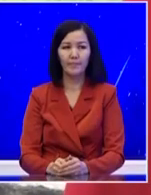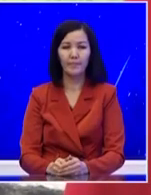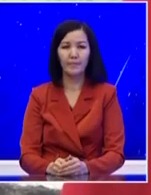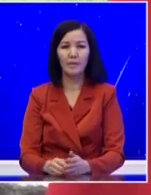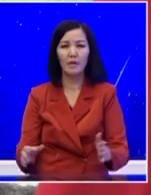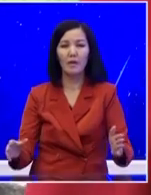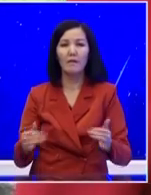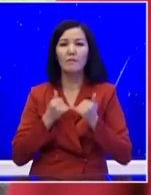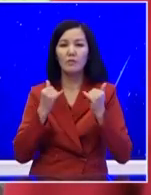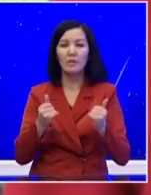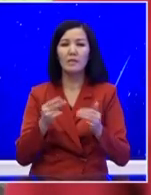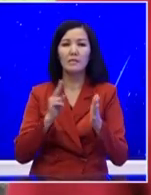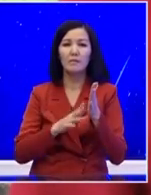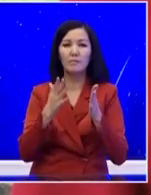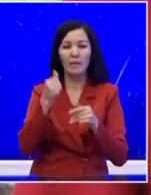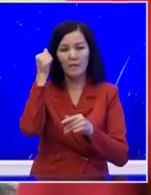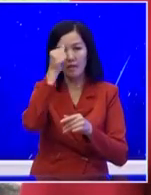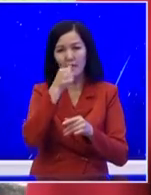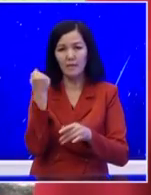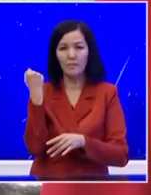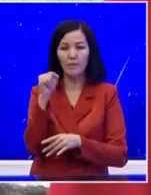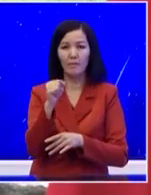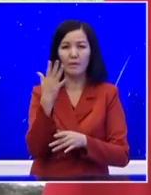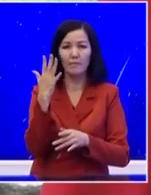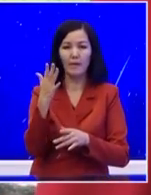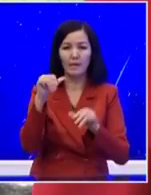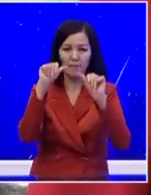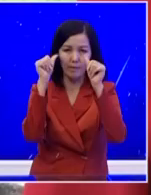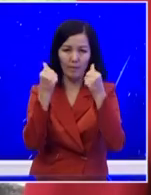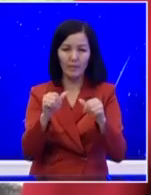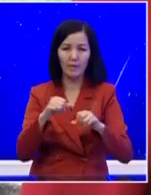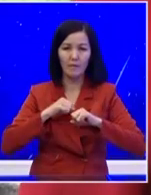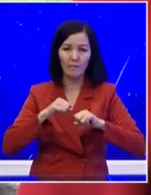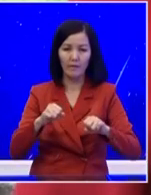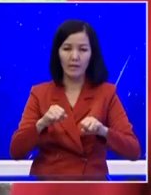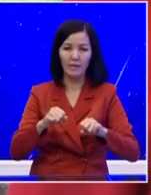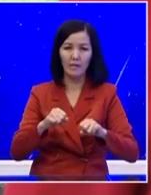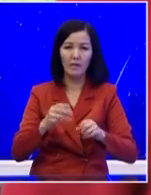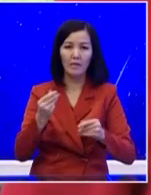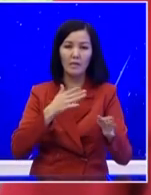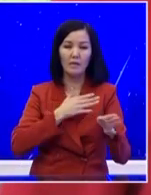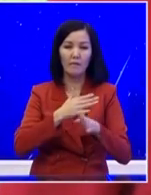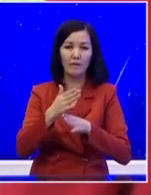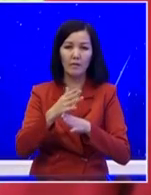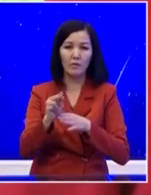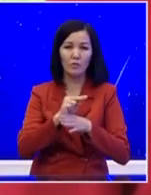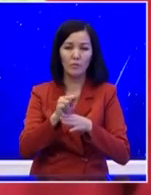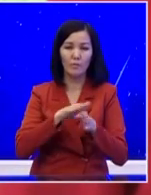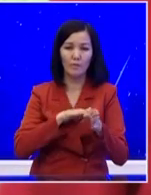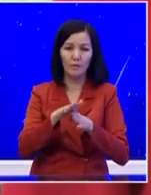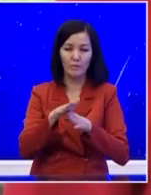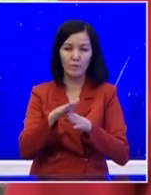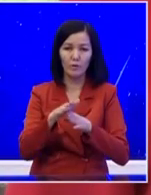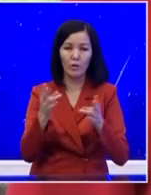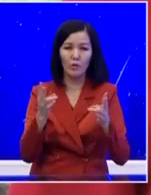В честь 75-летия Великой Победы мы отреставрируем 5 памятников войны. Все уже согласовано и деньги выделены. Чтобы отремонтировать все 5